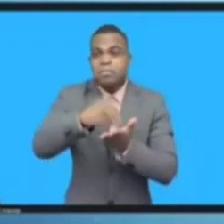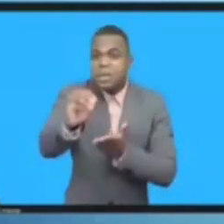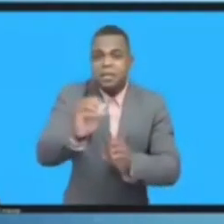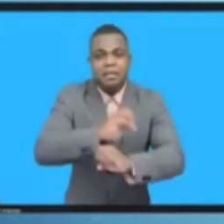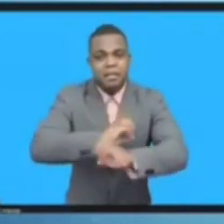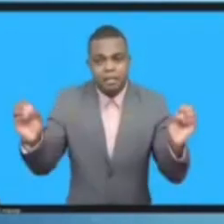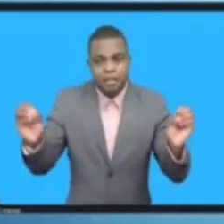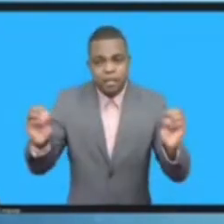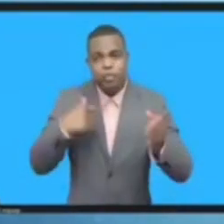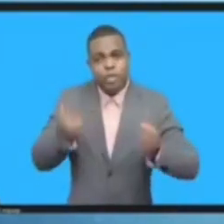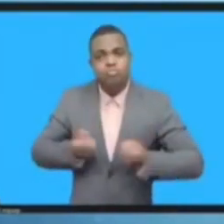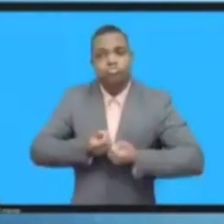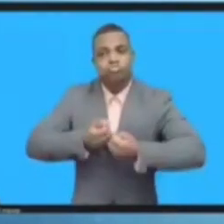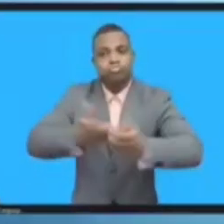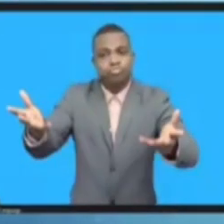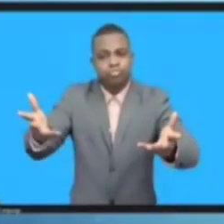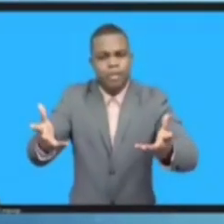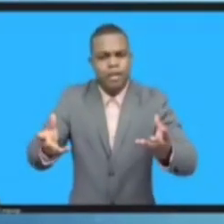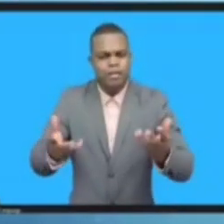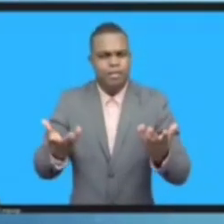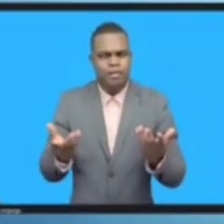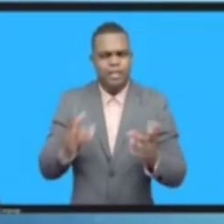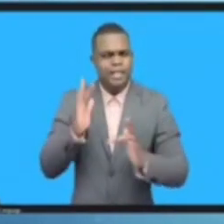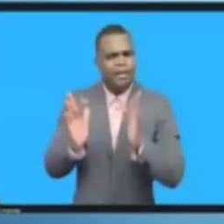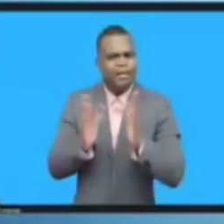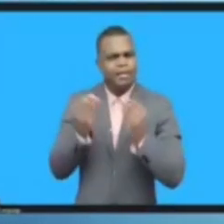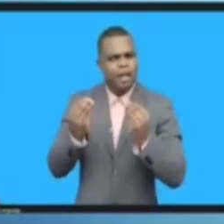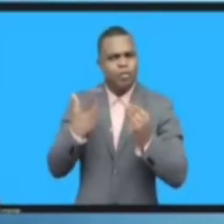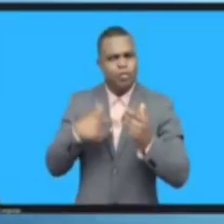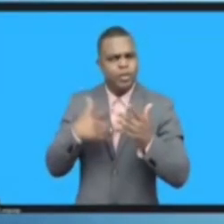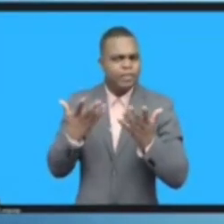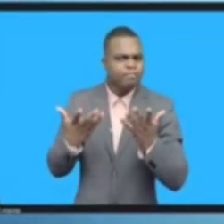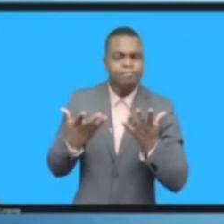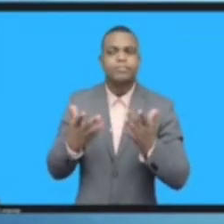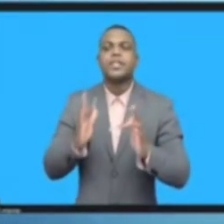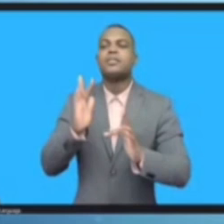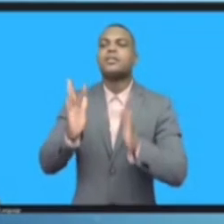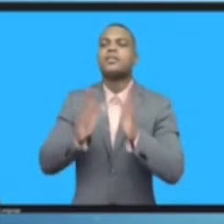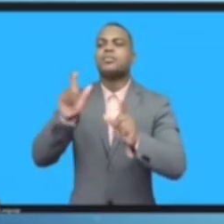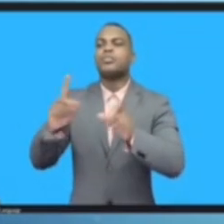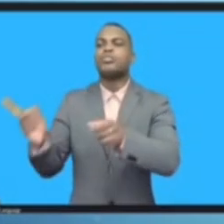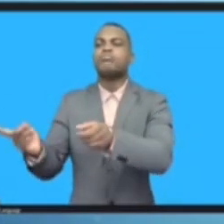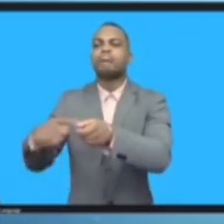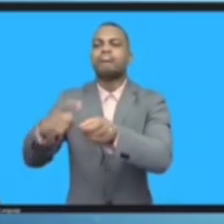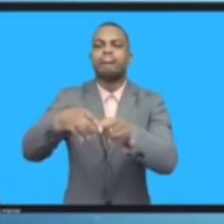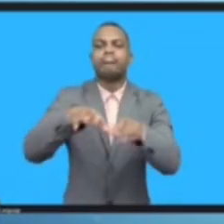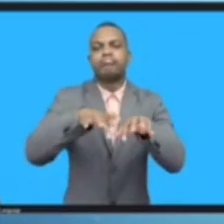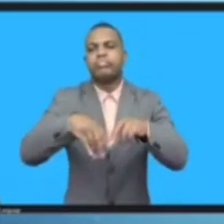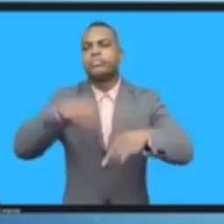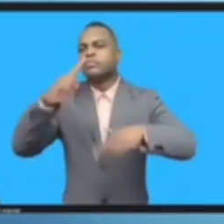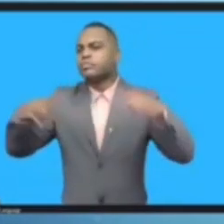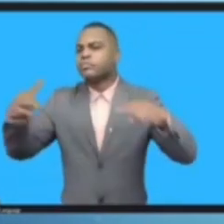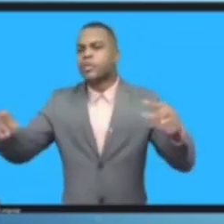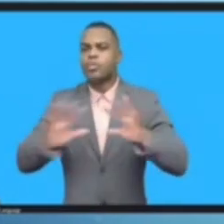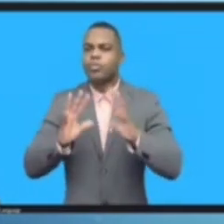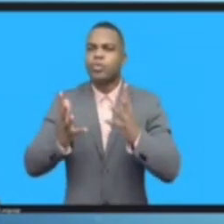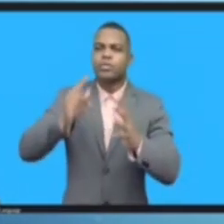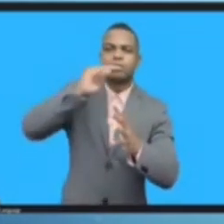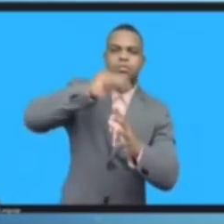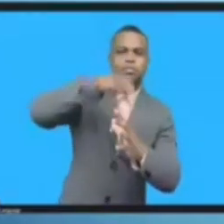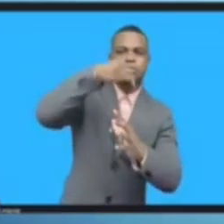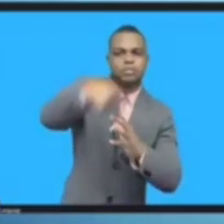une fois en ligne? Vous allez utiliser donc un protocole DNS ainsi que l'adresse